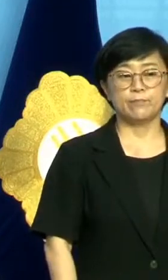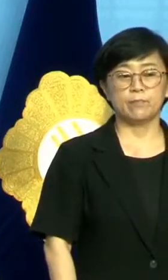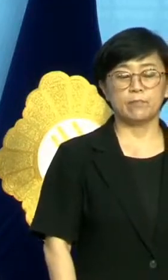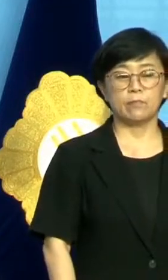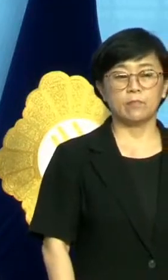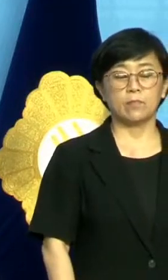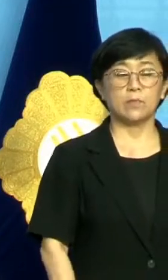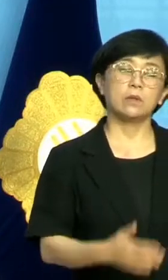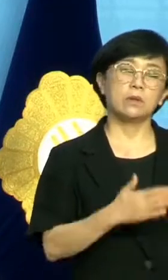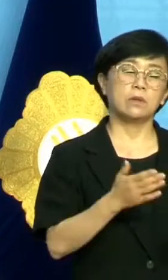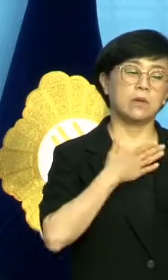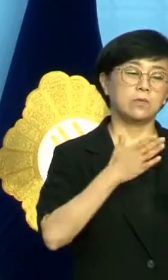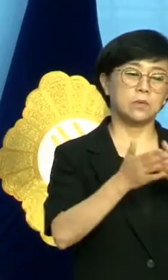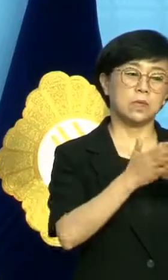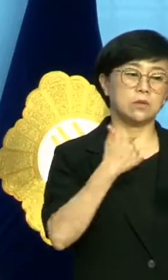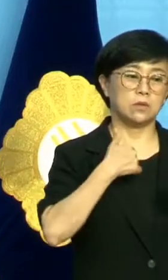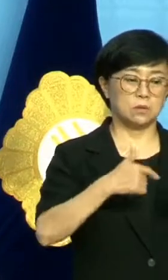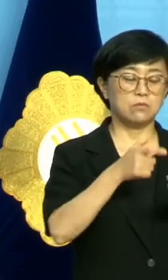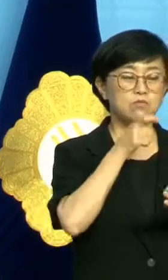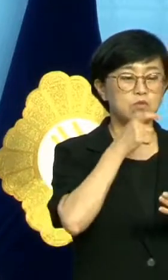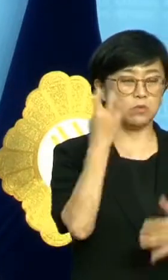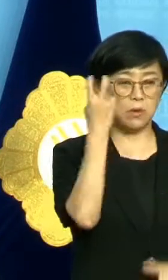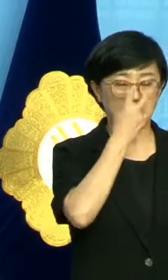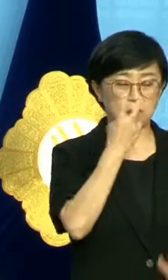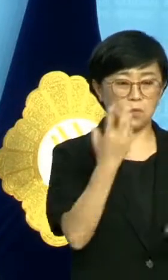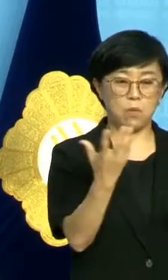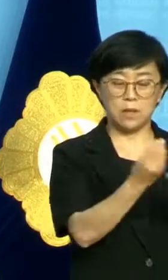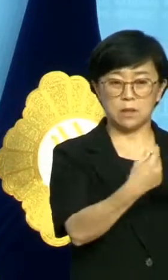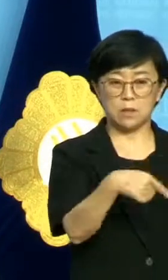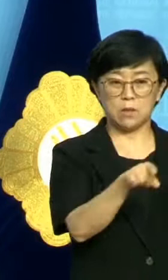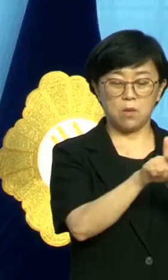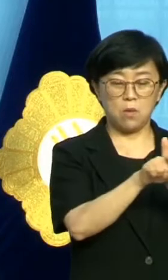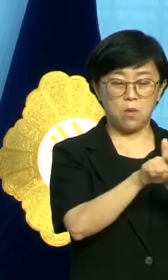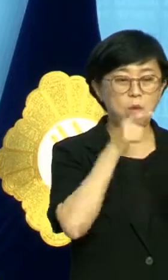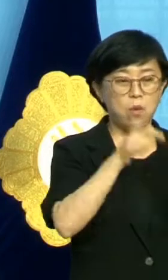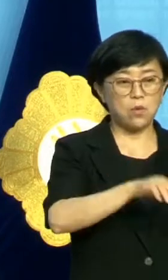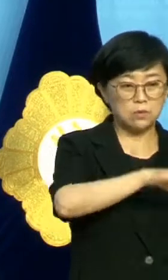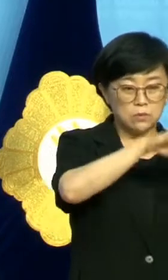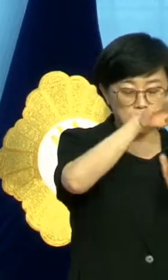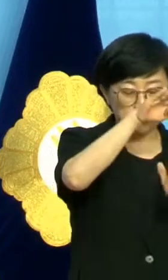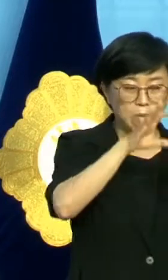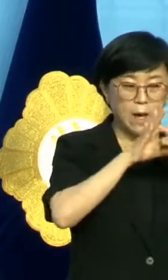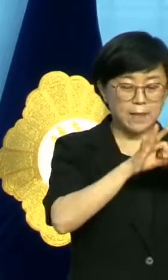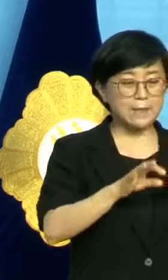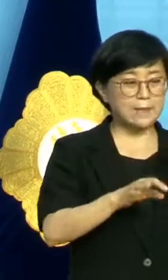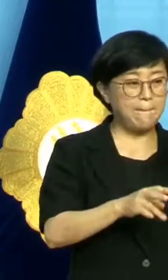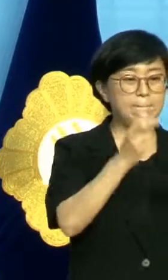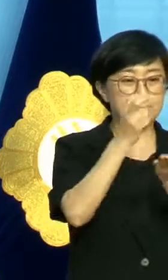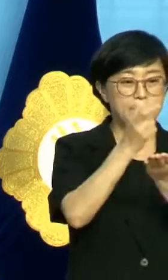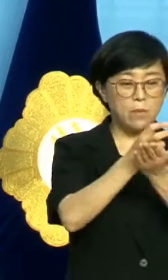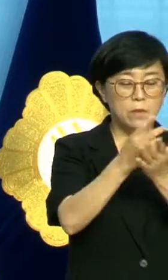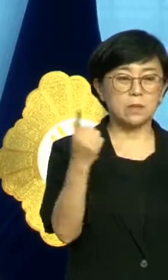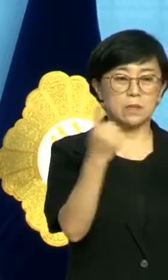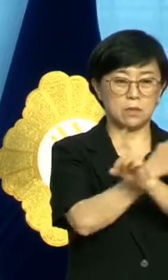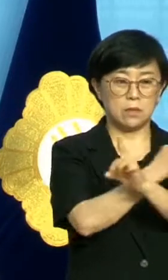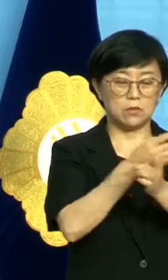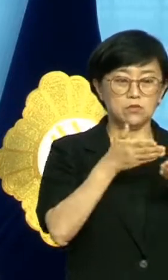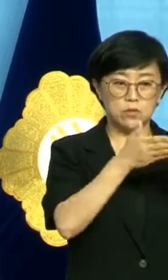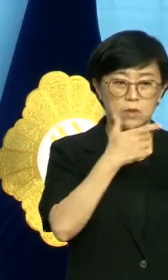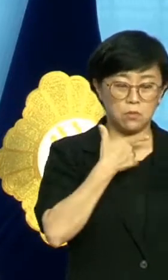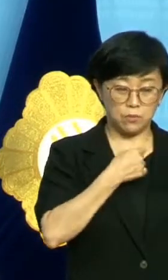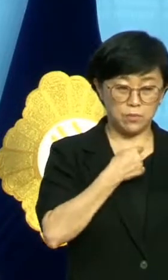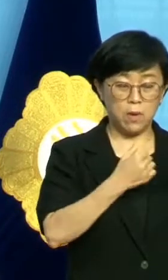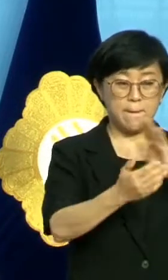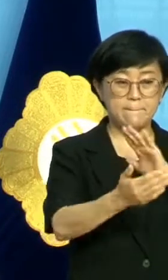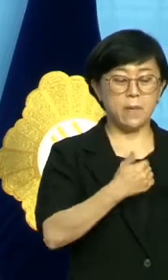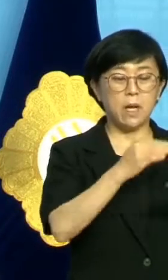예선은 완전한 물 관리를 통한 홍수 방지 3 법 개정을 추진하고자 합니다 등관리 는